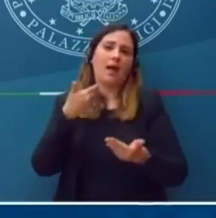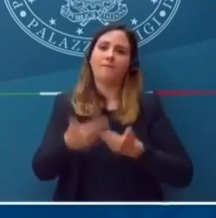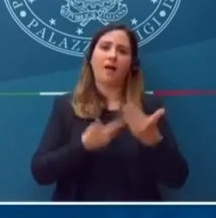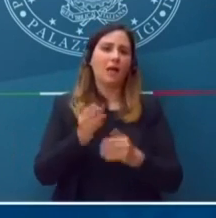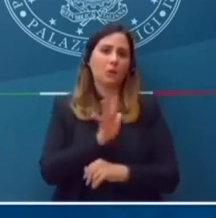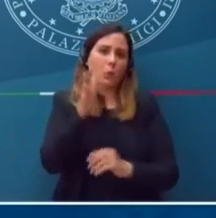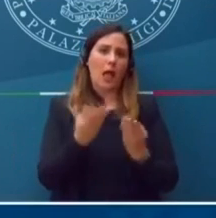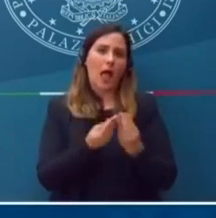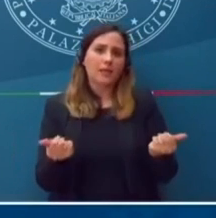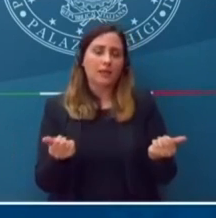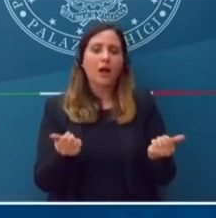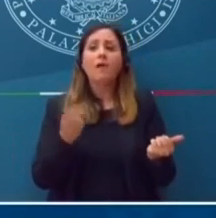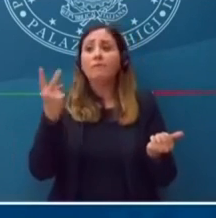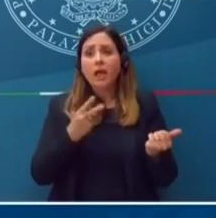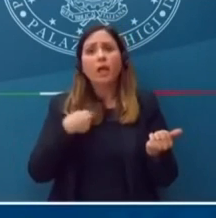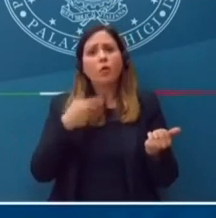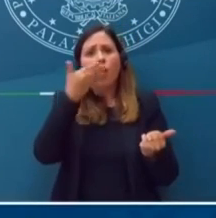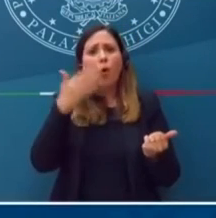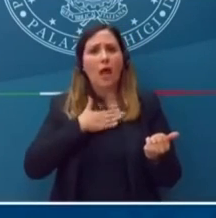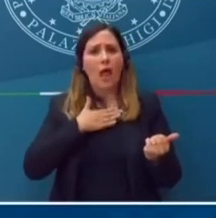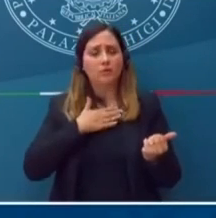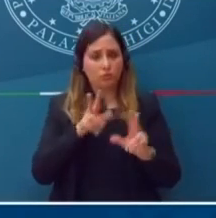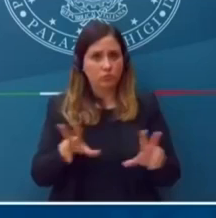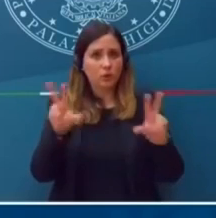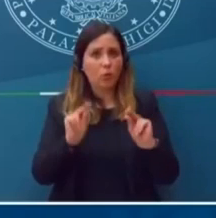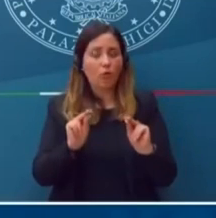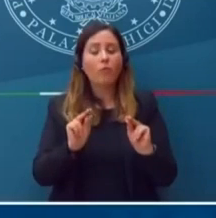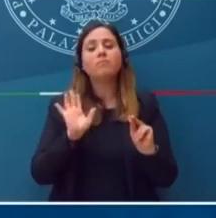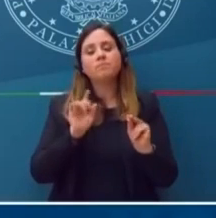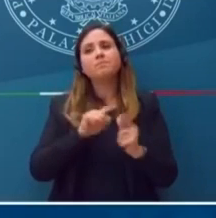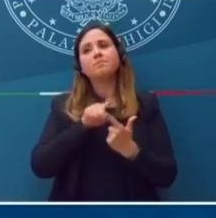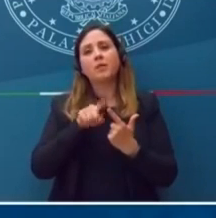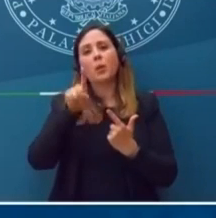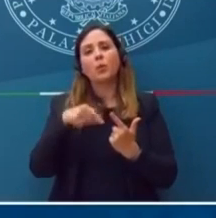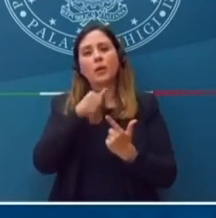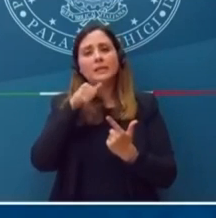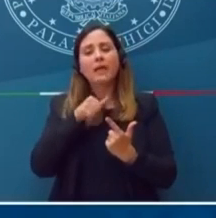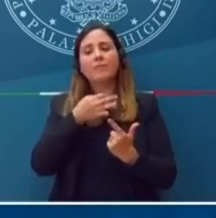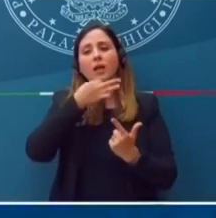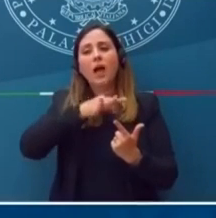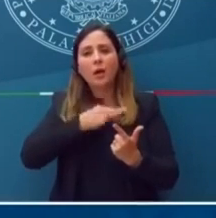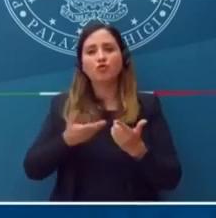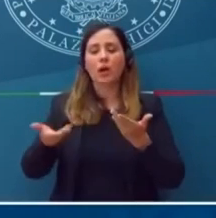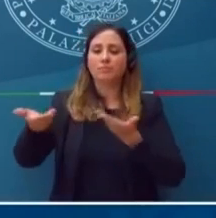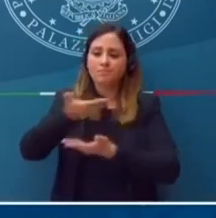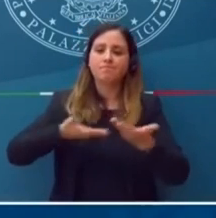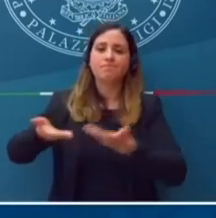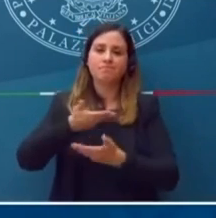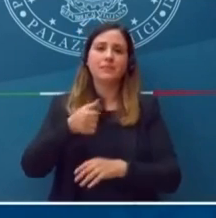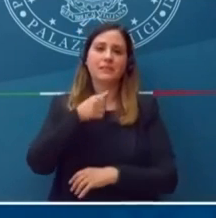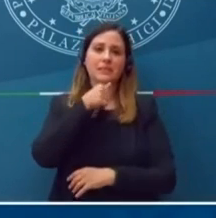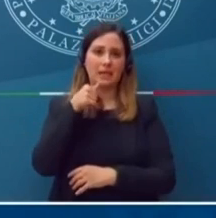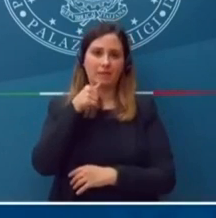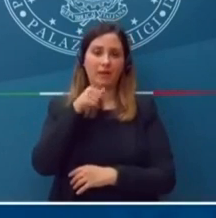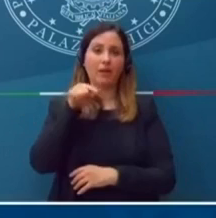Di nuovo, franchezza, ma anche capacità di cooperare. Per tanti motivi la Libia